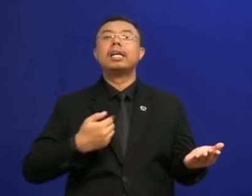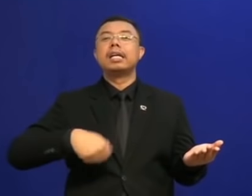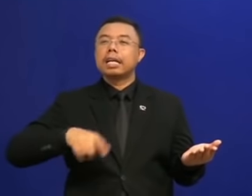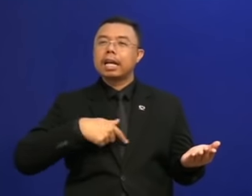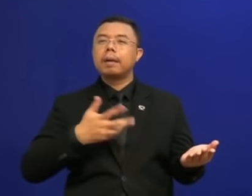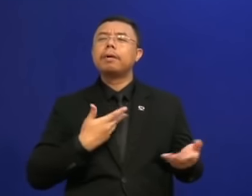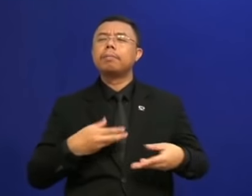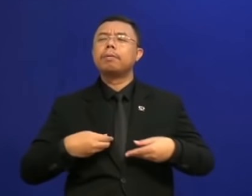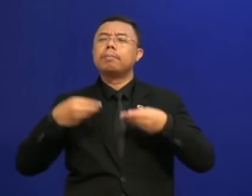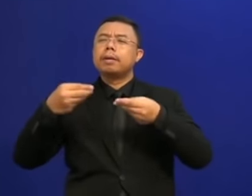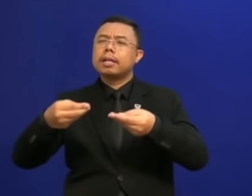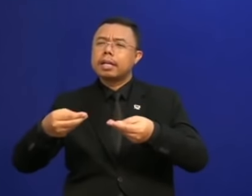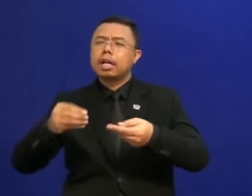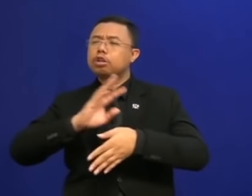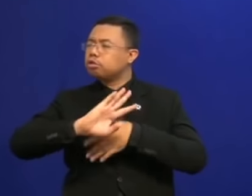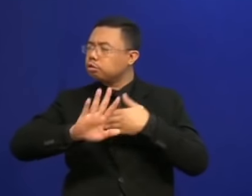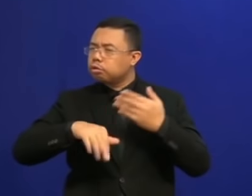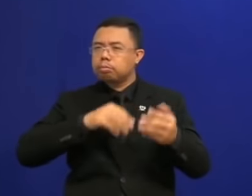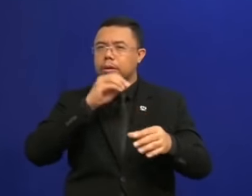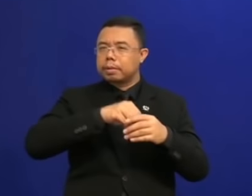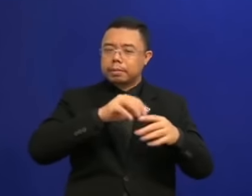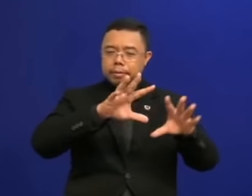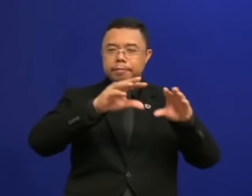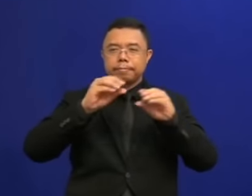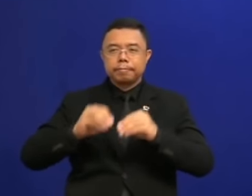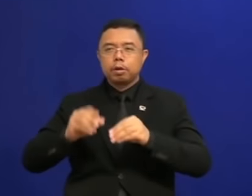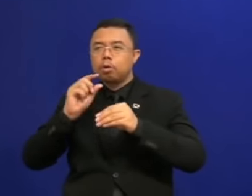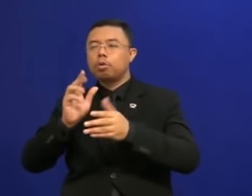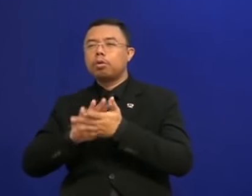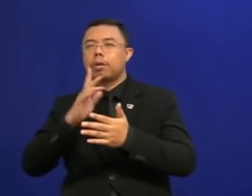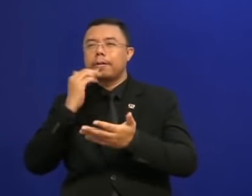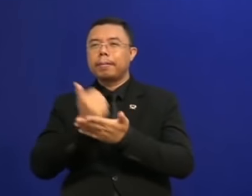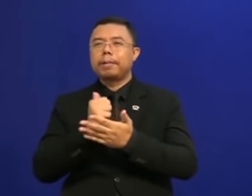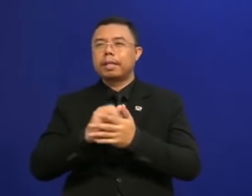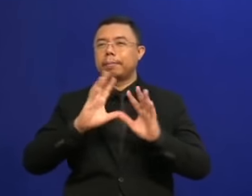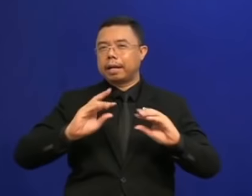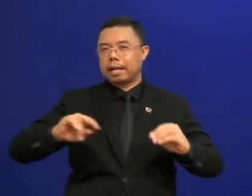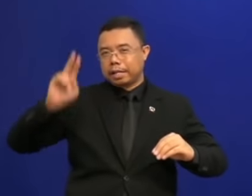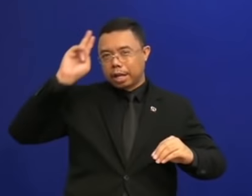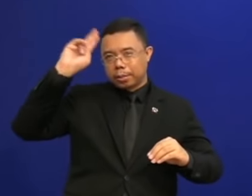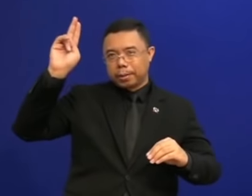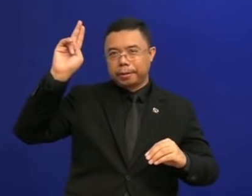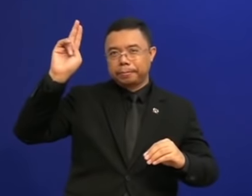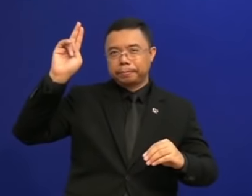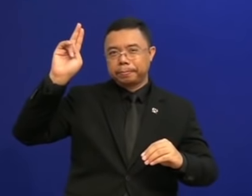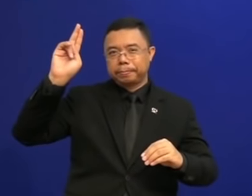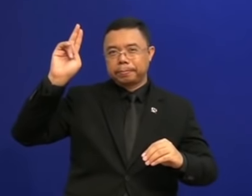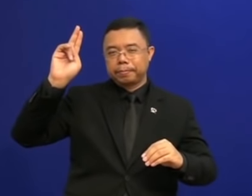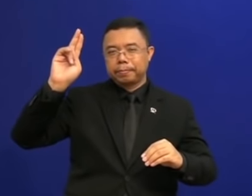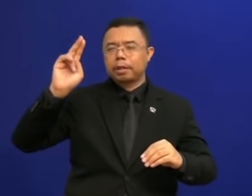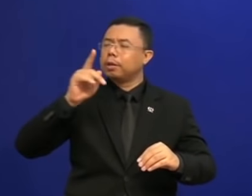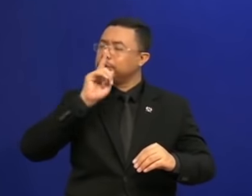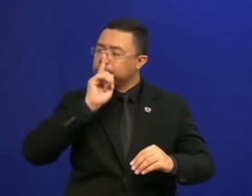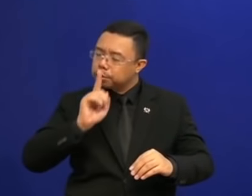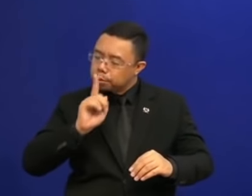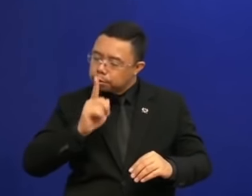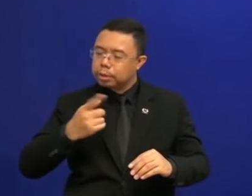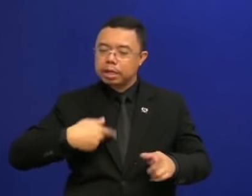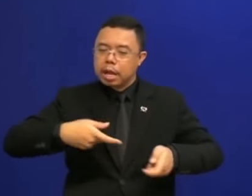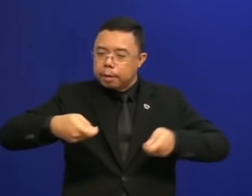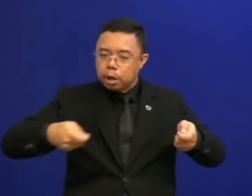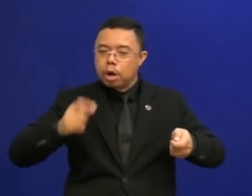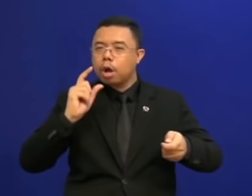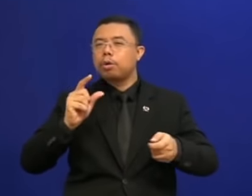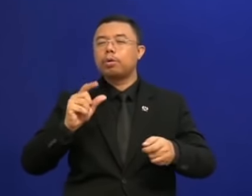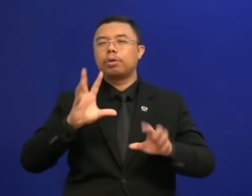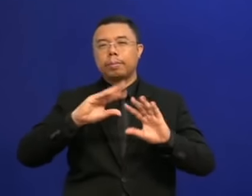akan mempersembahkan, kami sungguh-sungguh menggunakan untuk kepentingan pekerjaan Tuhan. Sungguh-sungguh kami